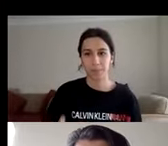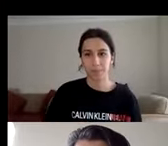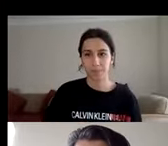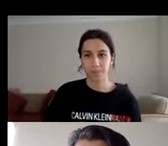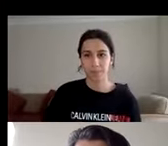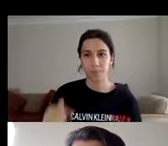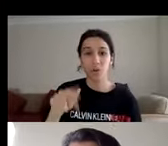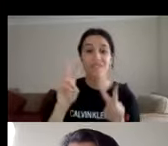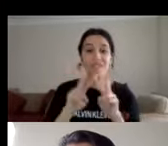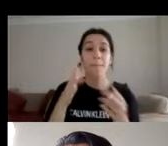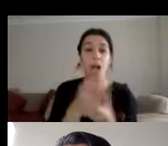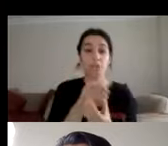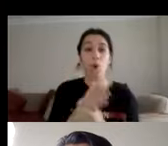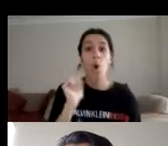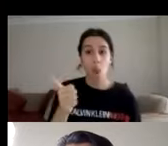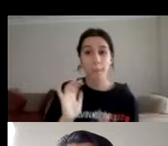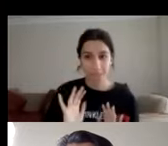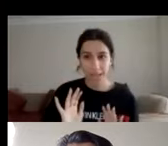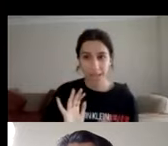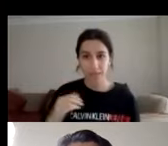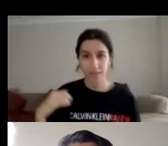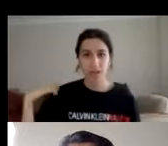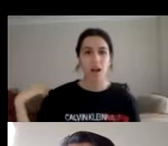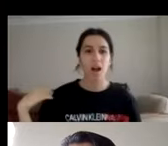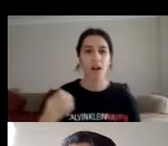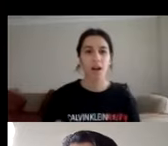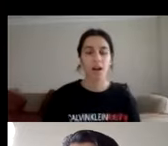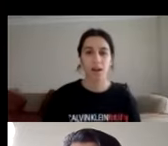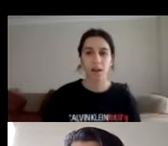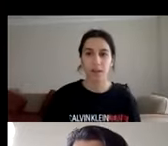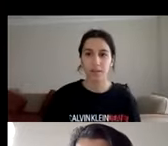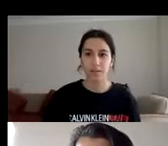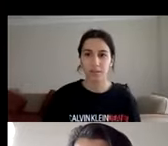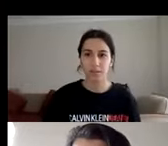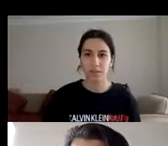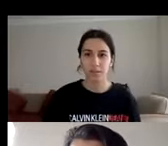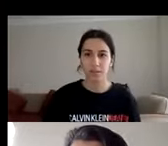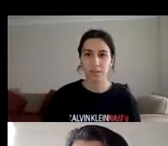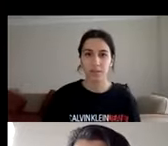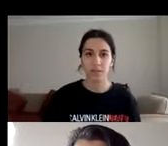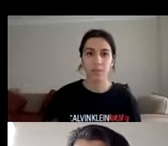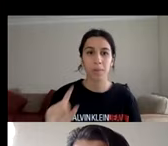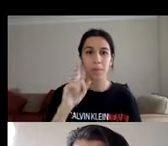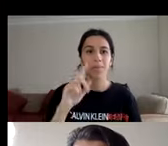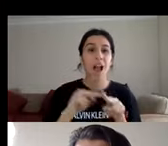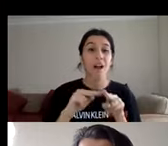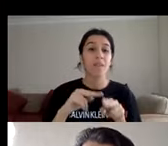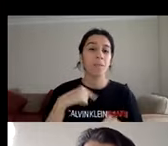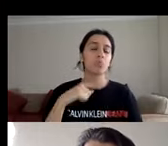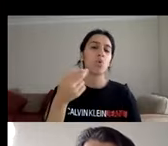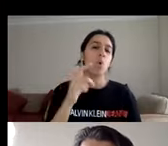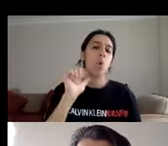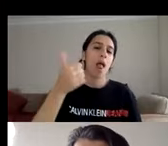web erişilebilirliği önemli. Bugün ama bu işte kapsayıcılık, inclusivity kavramı da çok önemli. Onu da değerli buluyoruz.